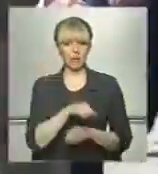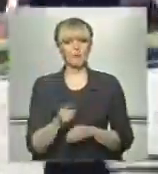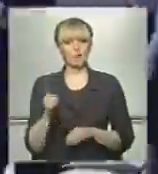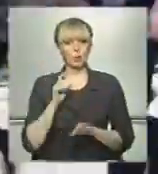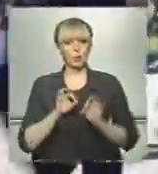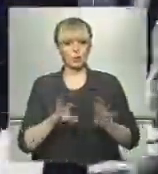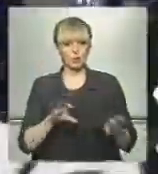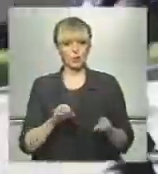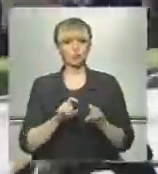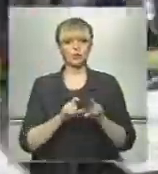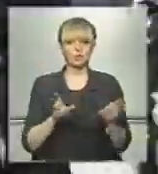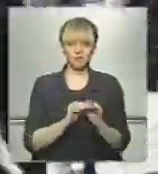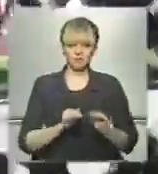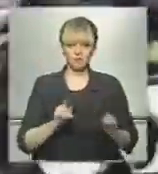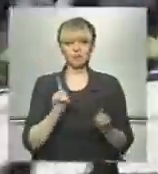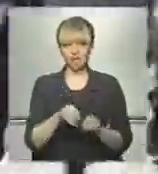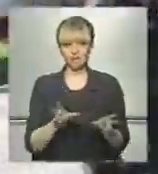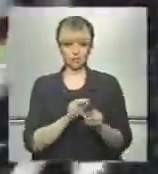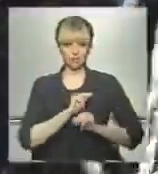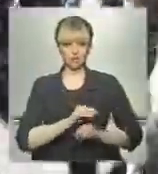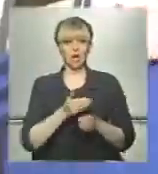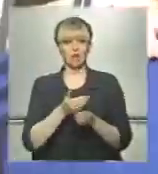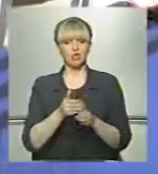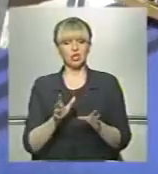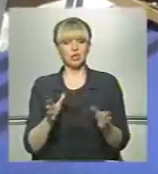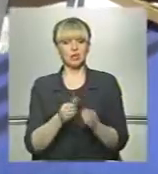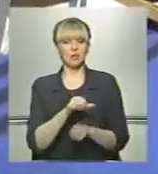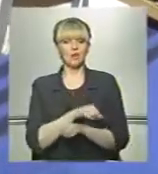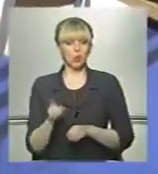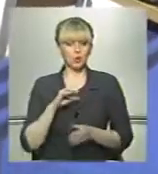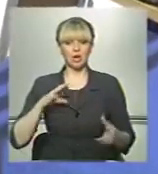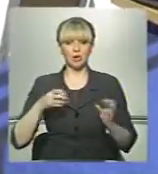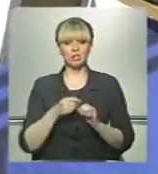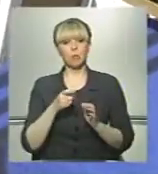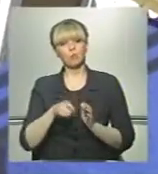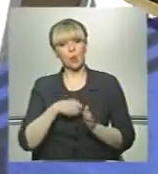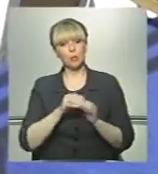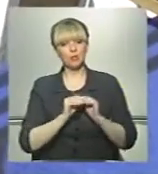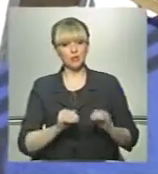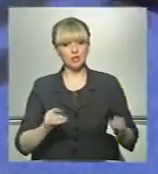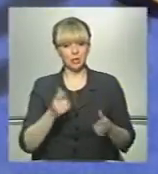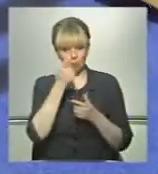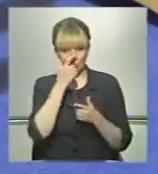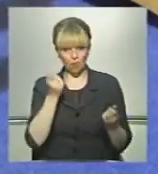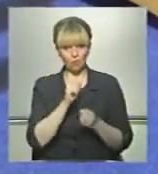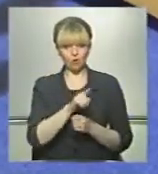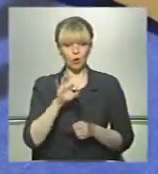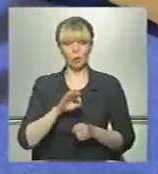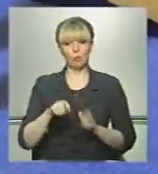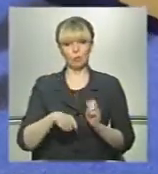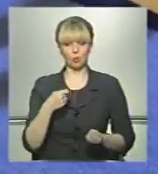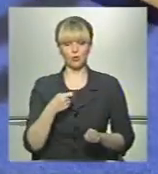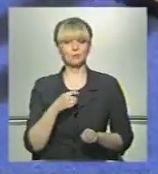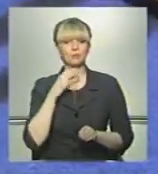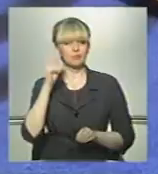Прикордонники розповідають, зі школярами навіть співпрацюють. Частина затримань на кордоні – результат допитливості дітей, які повідомляють їм про порушення.